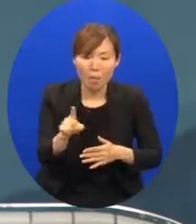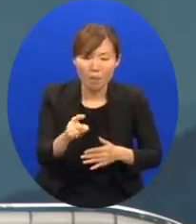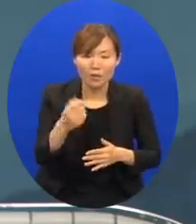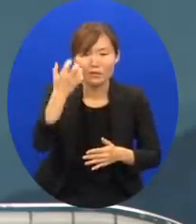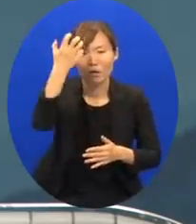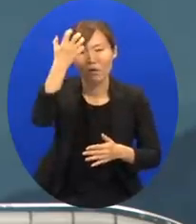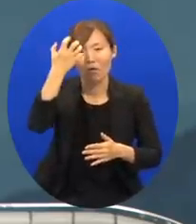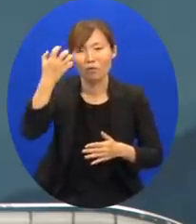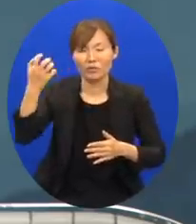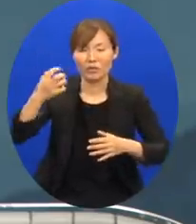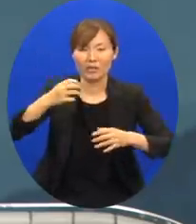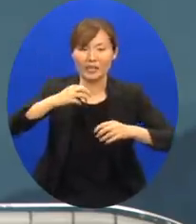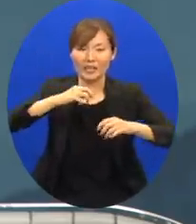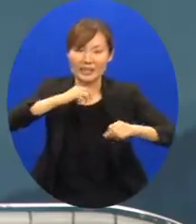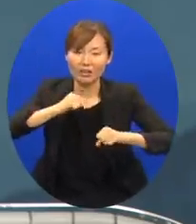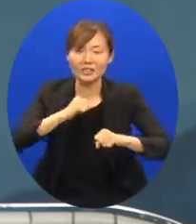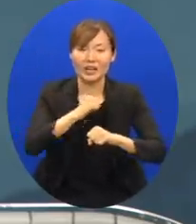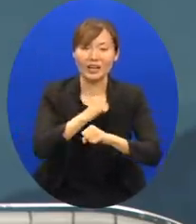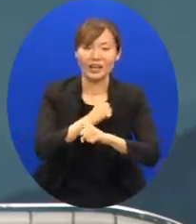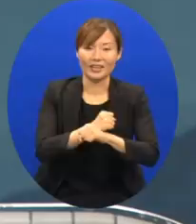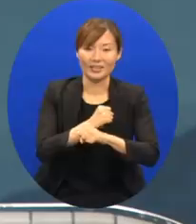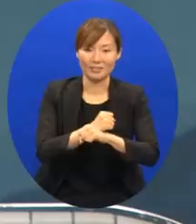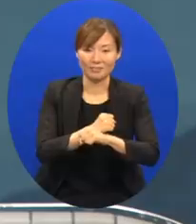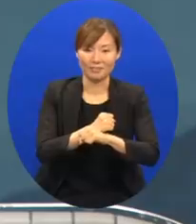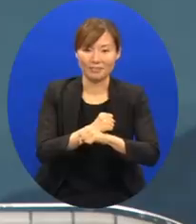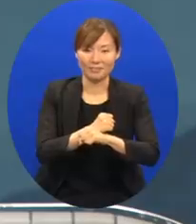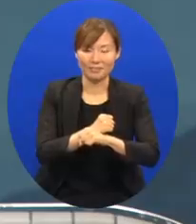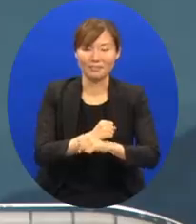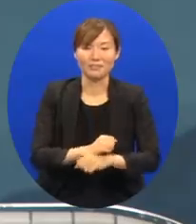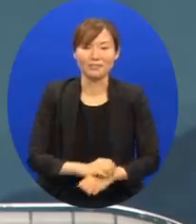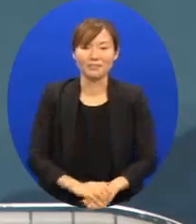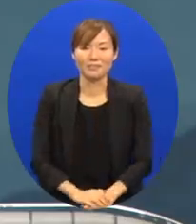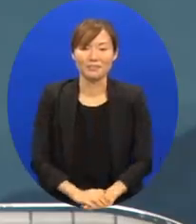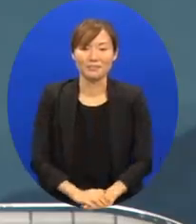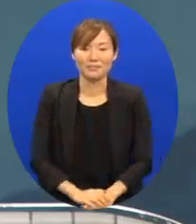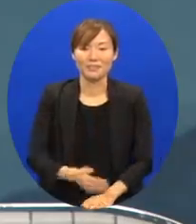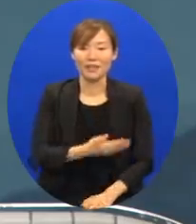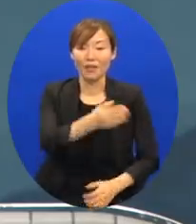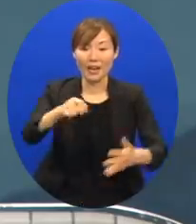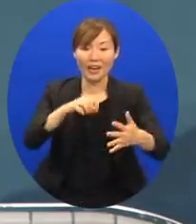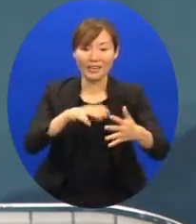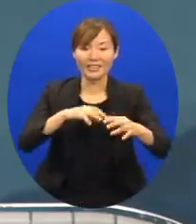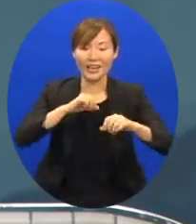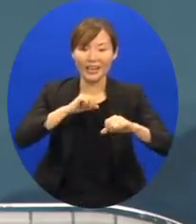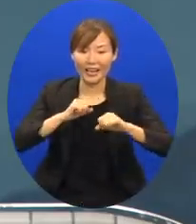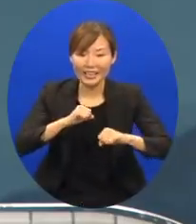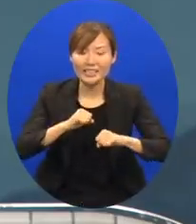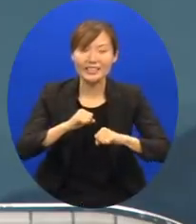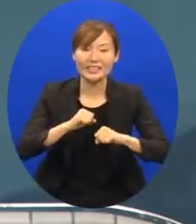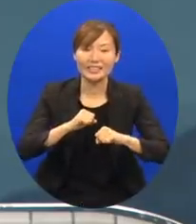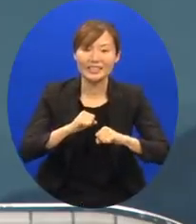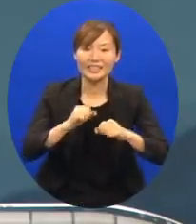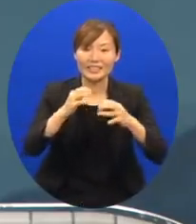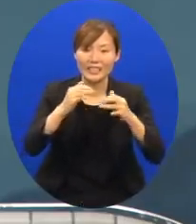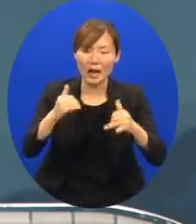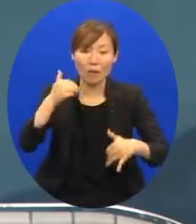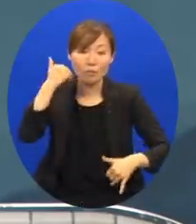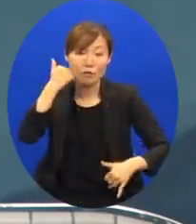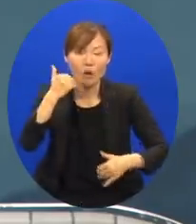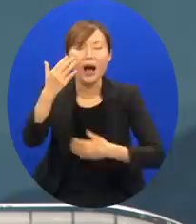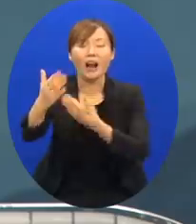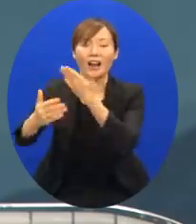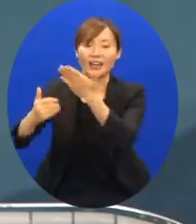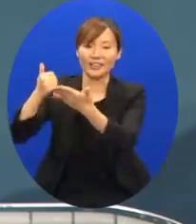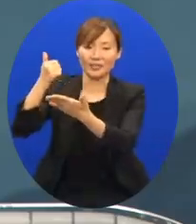역사인 것입니다 빌립보서 2장 13절 너희 안에서 행하시는 이는 하나님이시니 자기